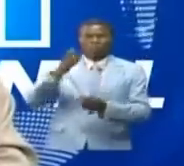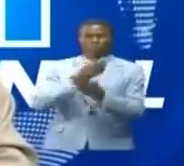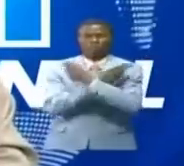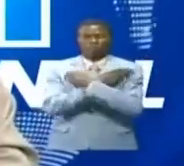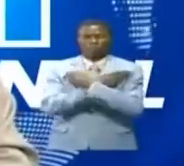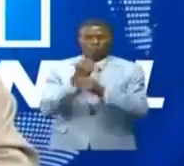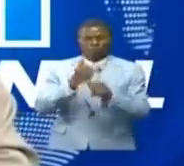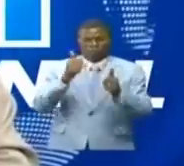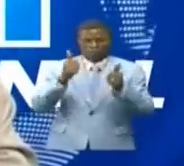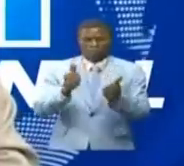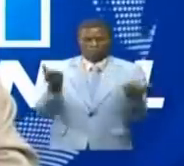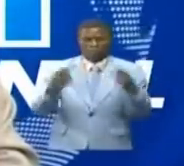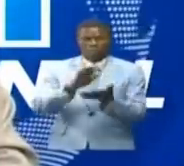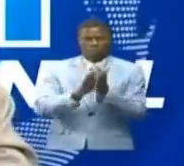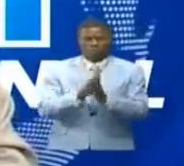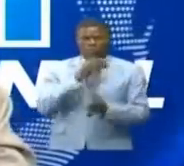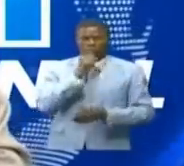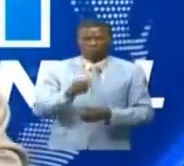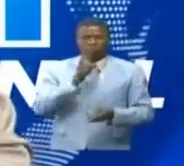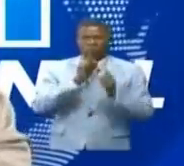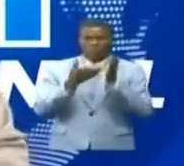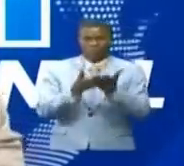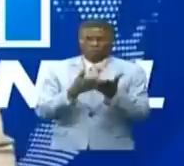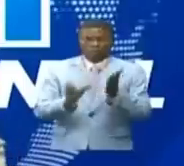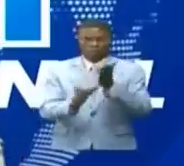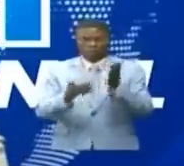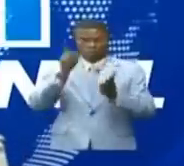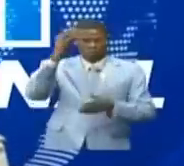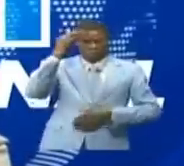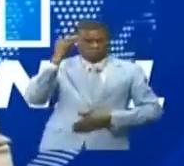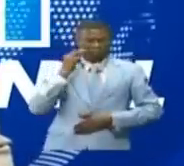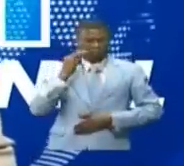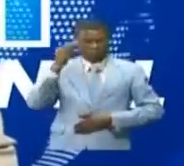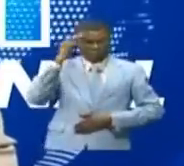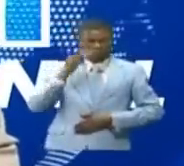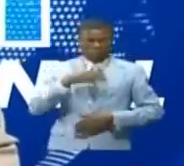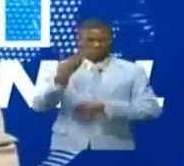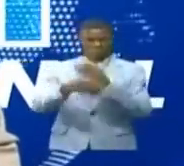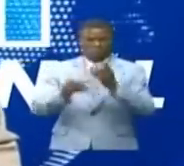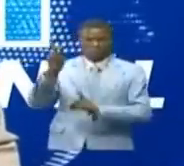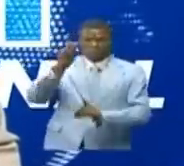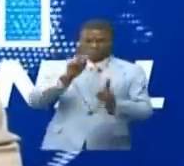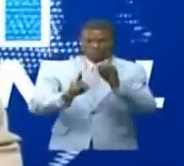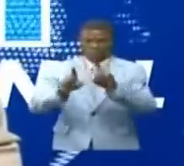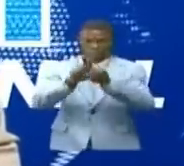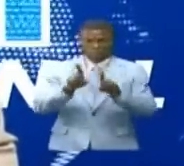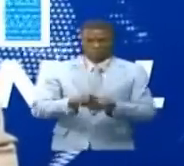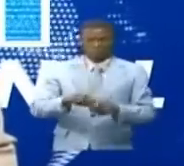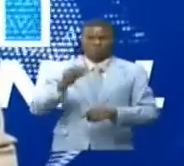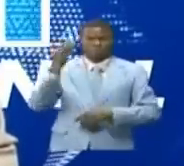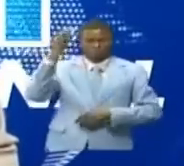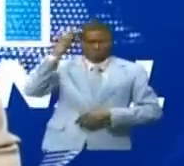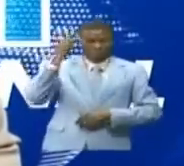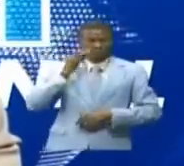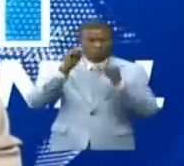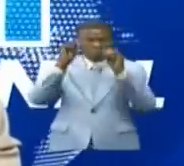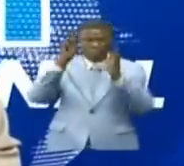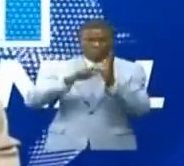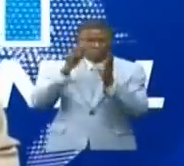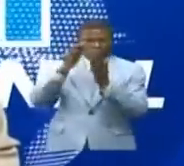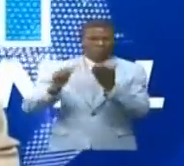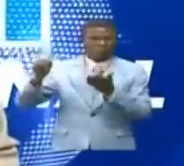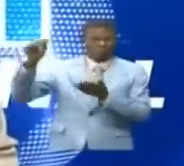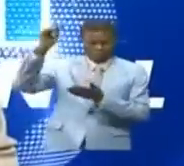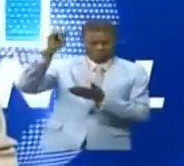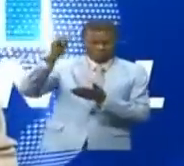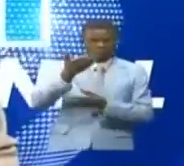des sujets au centre des entretiens entre le vice-premier ministre, ministre de la fonction publique et celui de l'enseignement supérieur. Nadine Kilocho pour